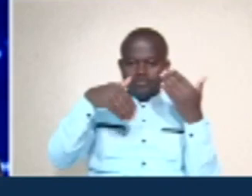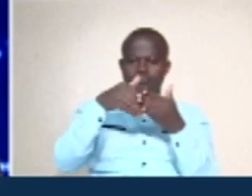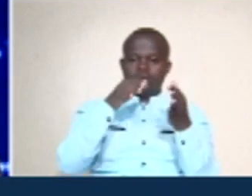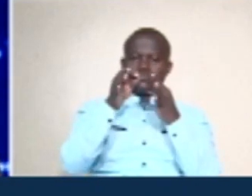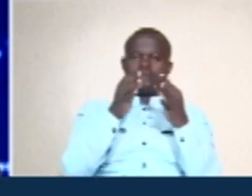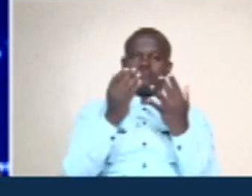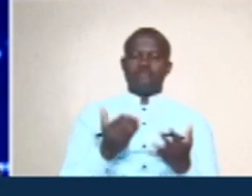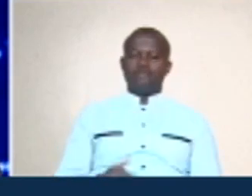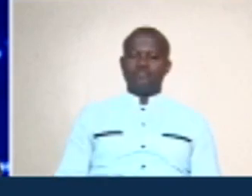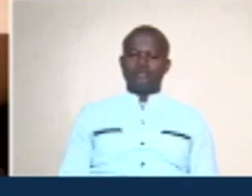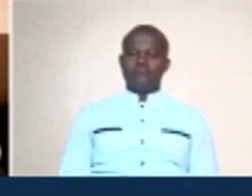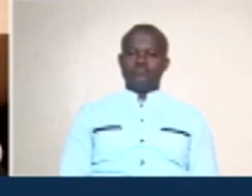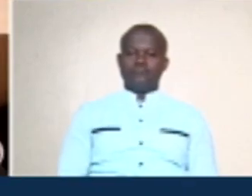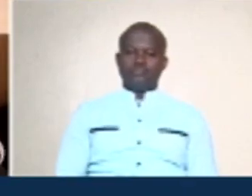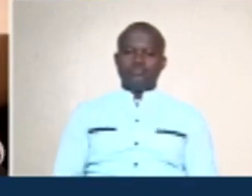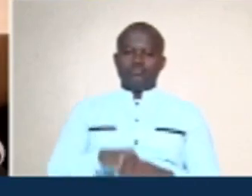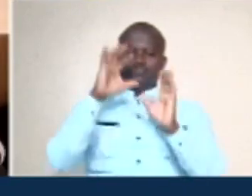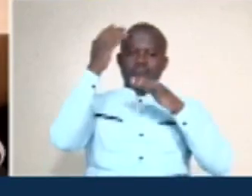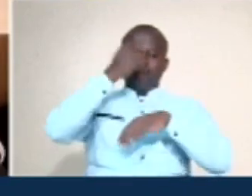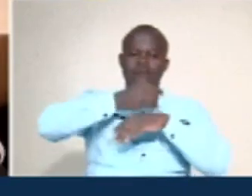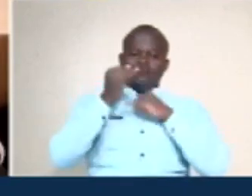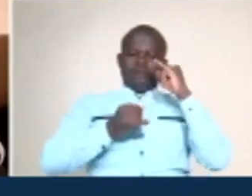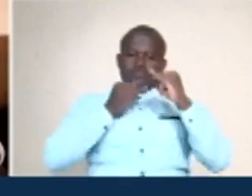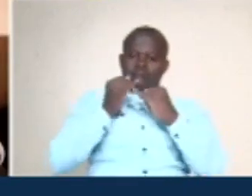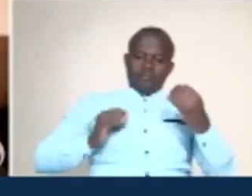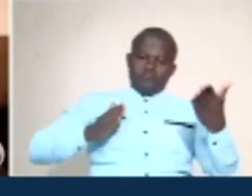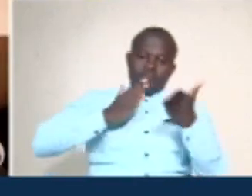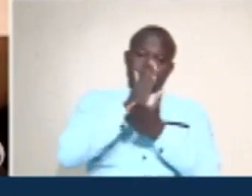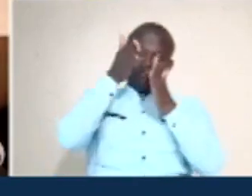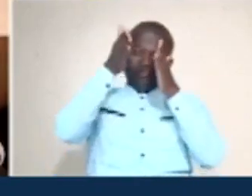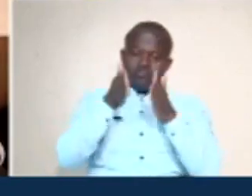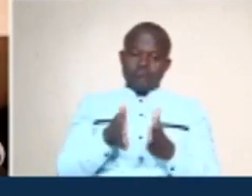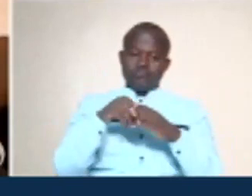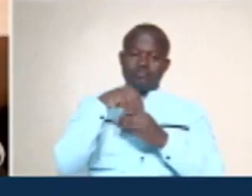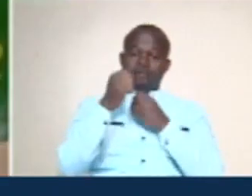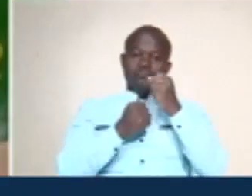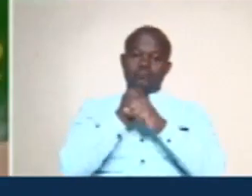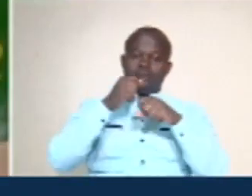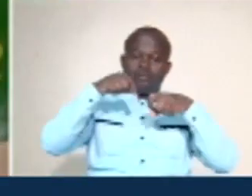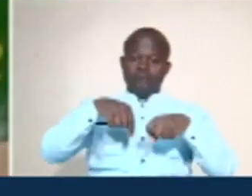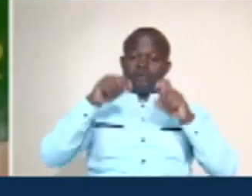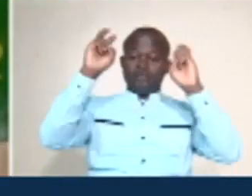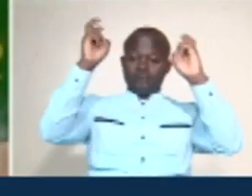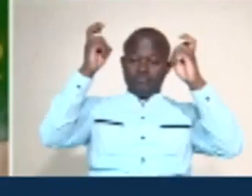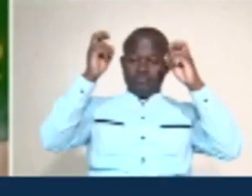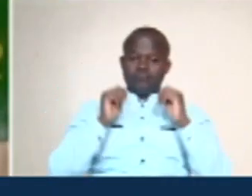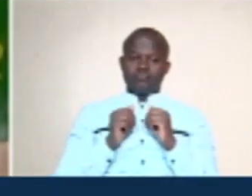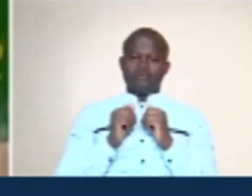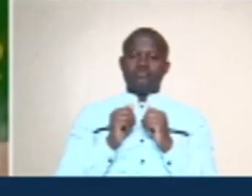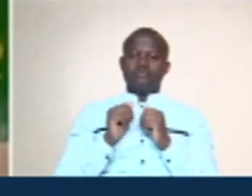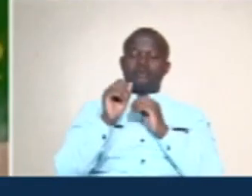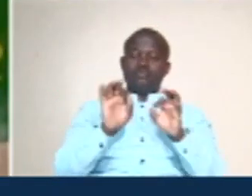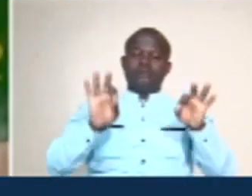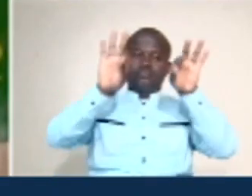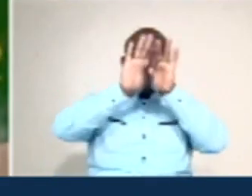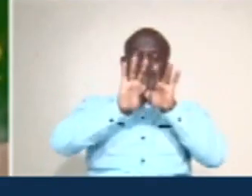na Jean Pierre Ndagijimana. Mu kwizihiza umunsi mpuzamahanga w'uburenganzira bwa muntu muri uyu mwaka, insanganyamatsiko iragira iti